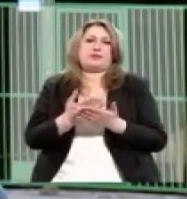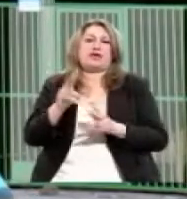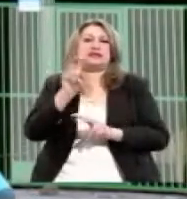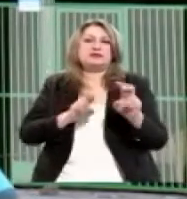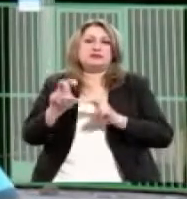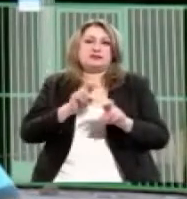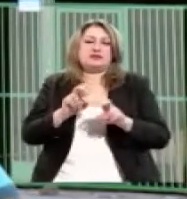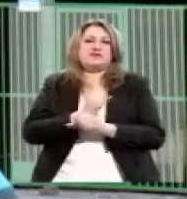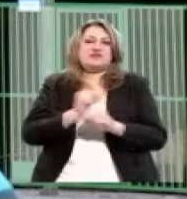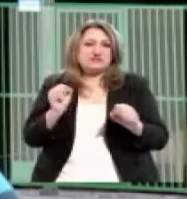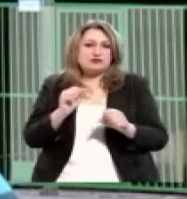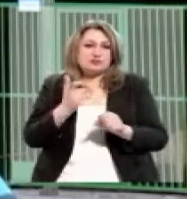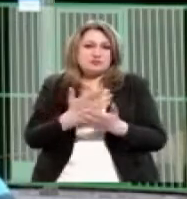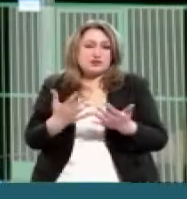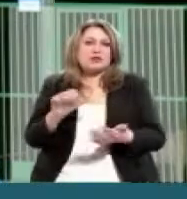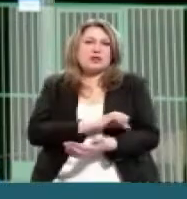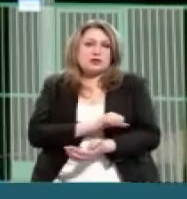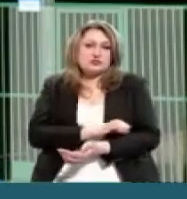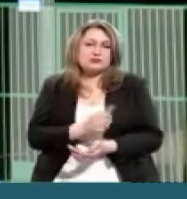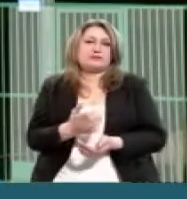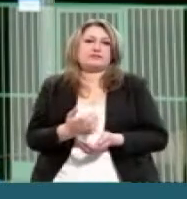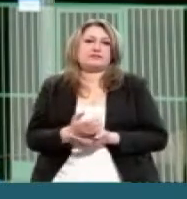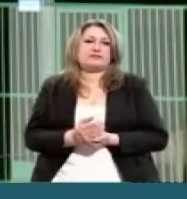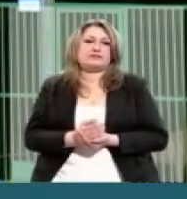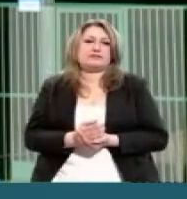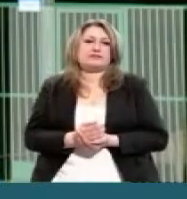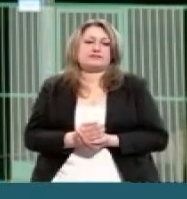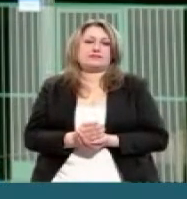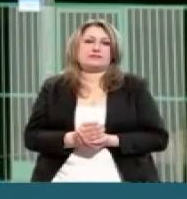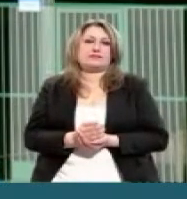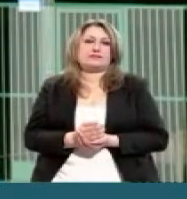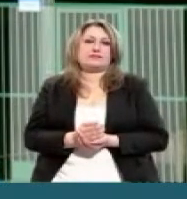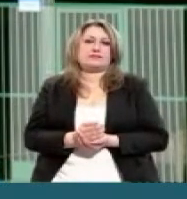отысканию взрывчатых веществ, наркотических веществ, по